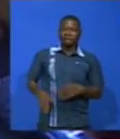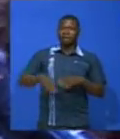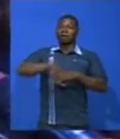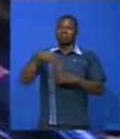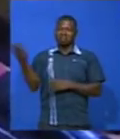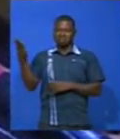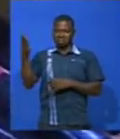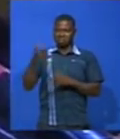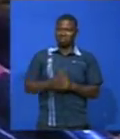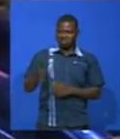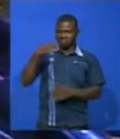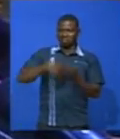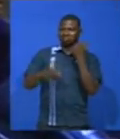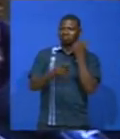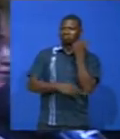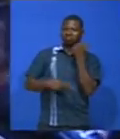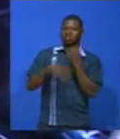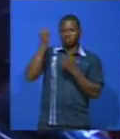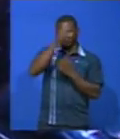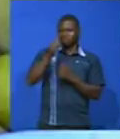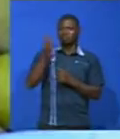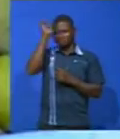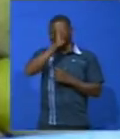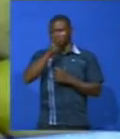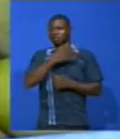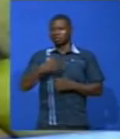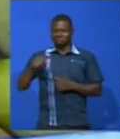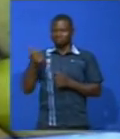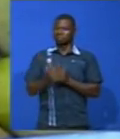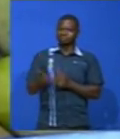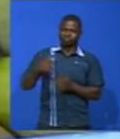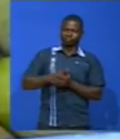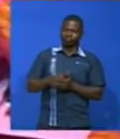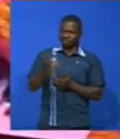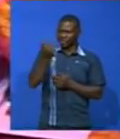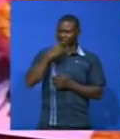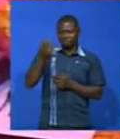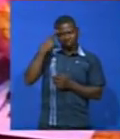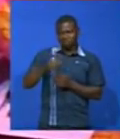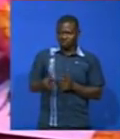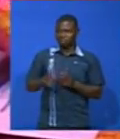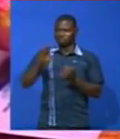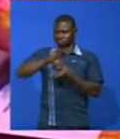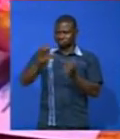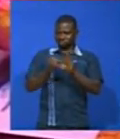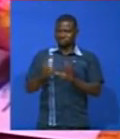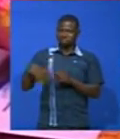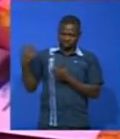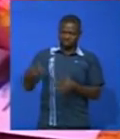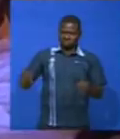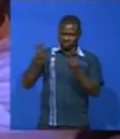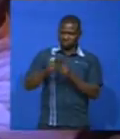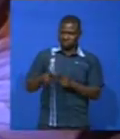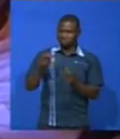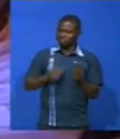aussi distribuer au niveau des unités de transformation. La mangue, selon les chiffres, remporte annuellement près de 15 milliards